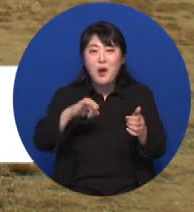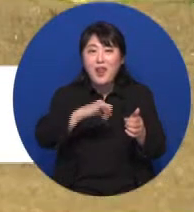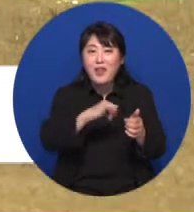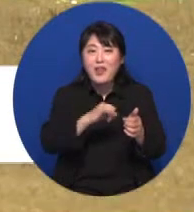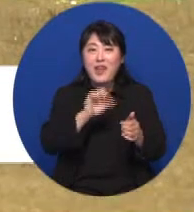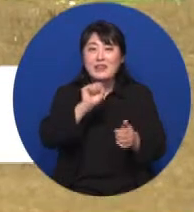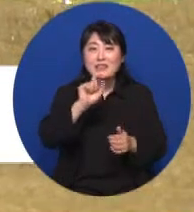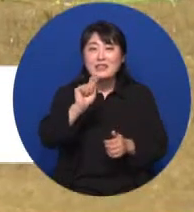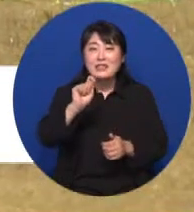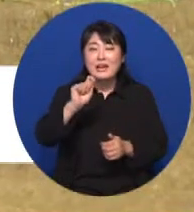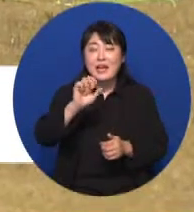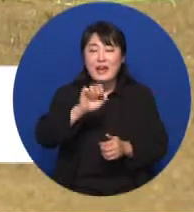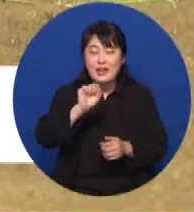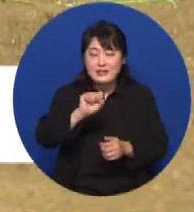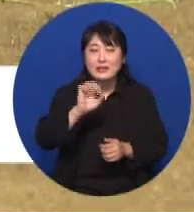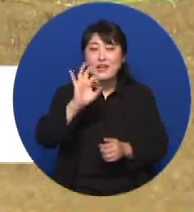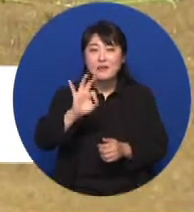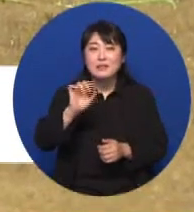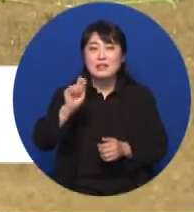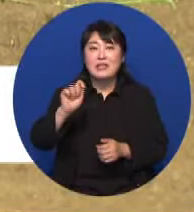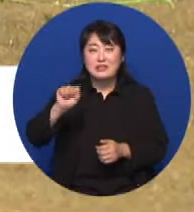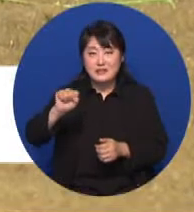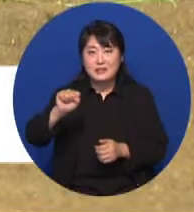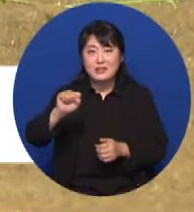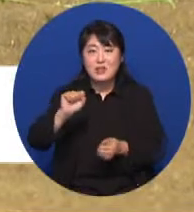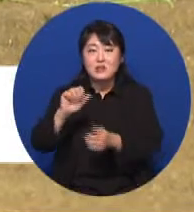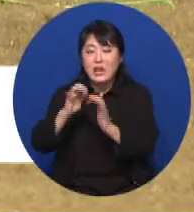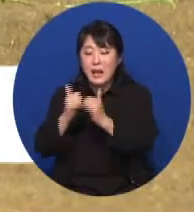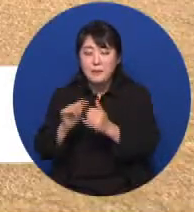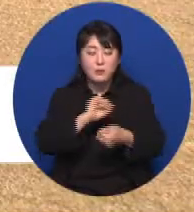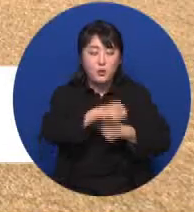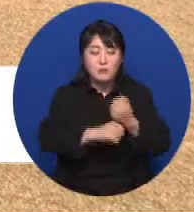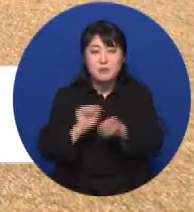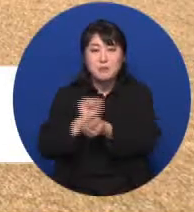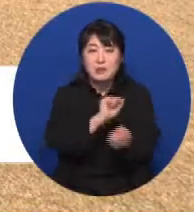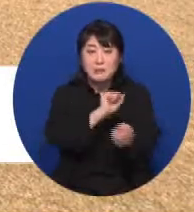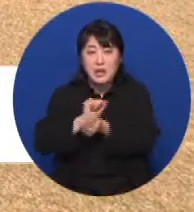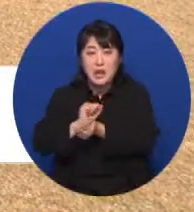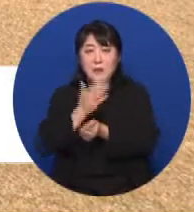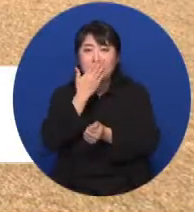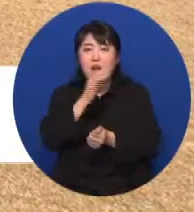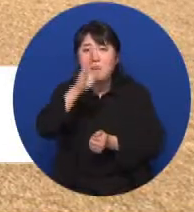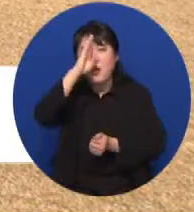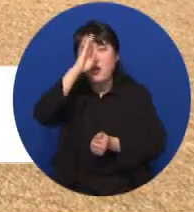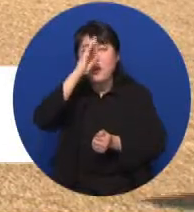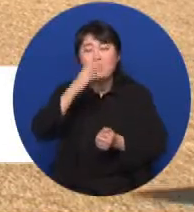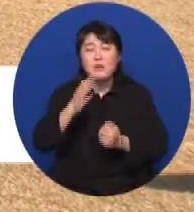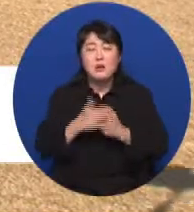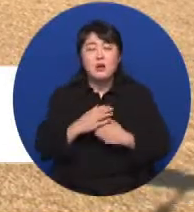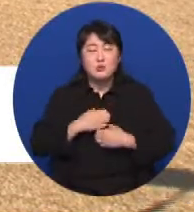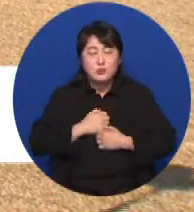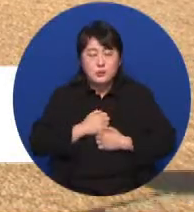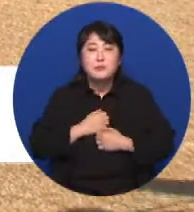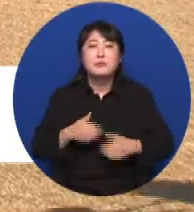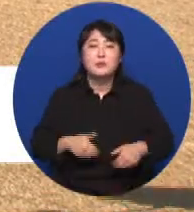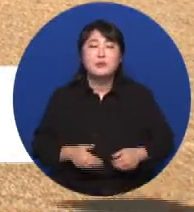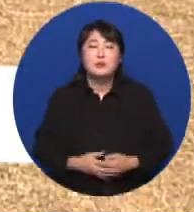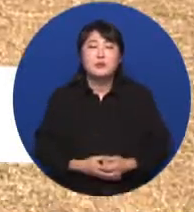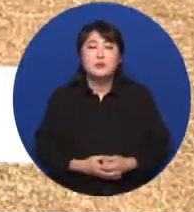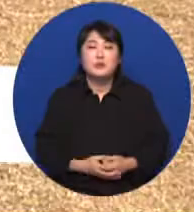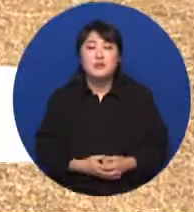sfts 등 인수 공통 감염병 병원체가 발견돼 주의가 요구됩니다 대전시 보건환경연구원